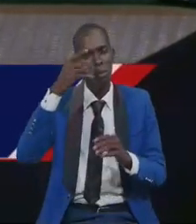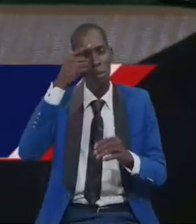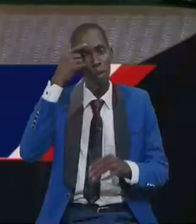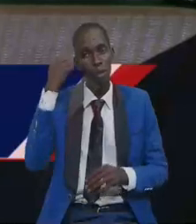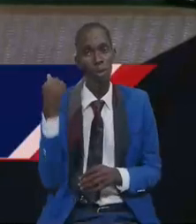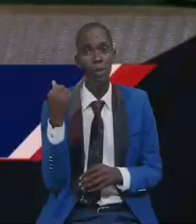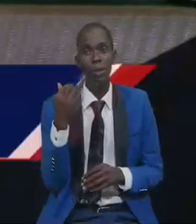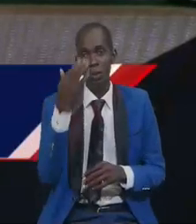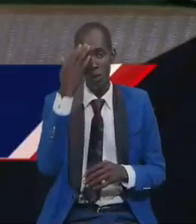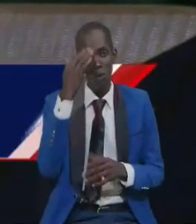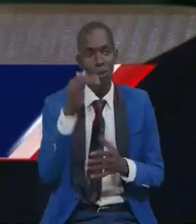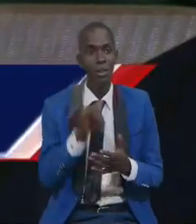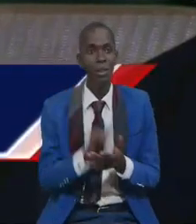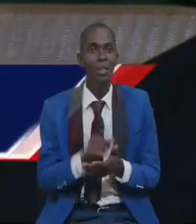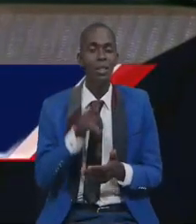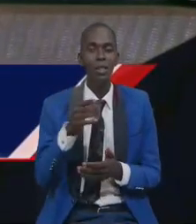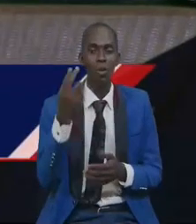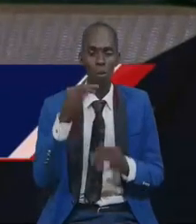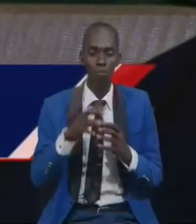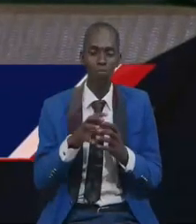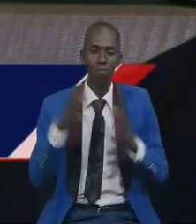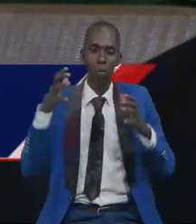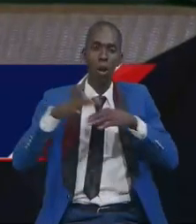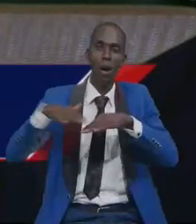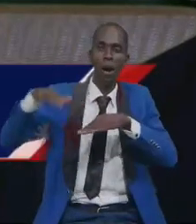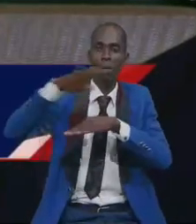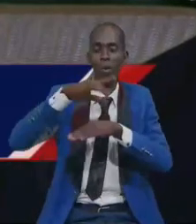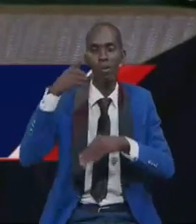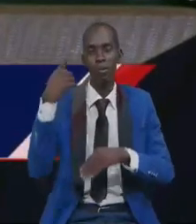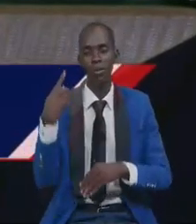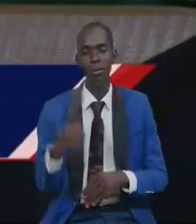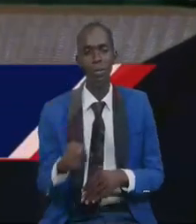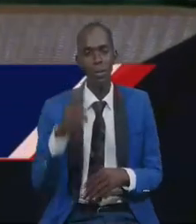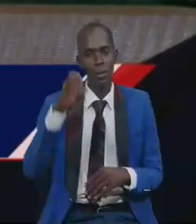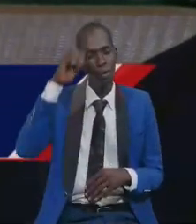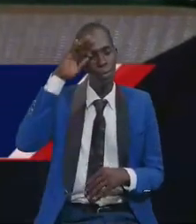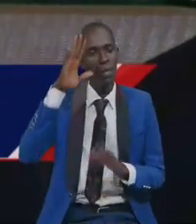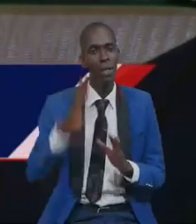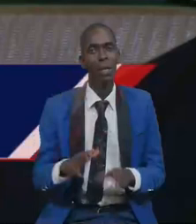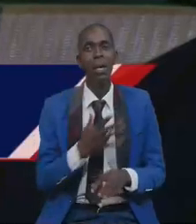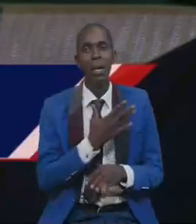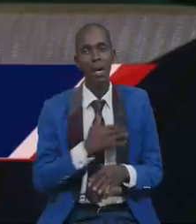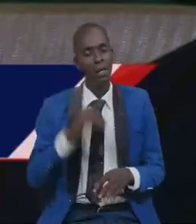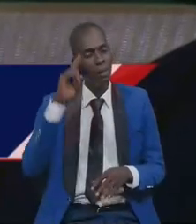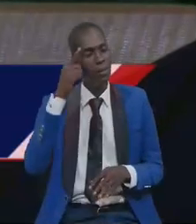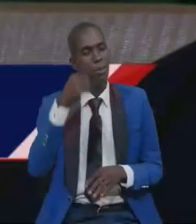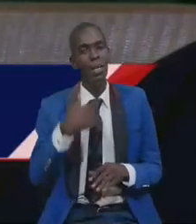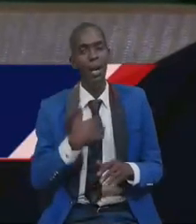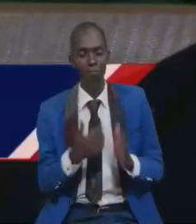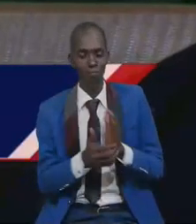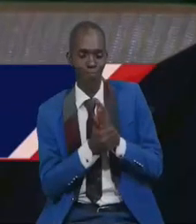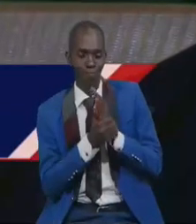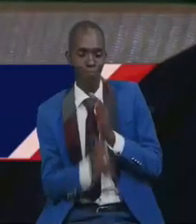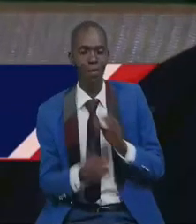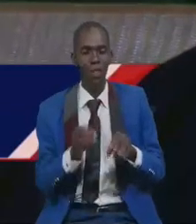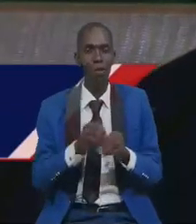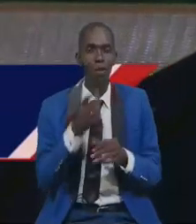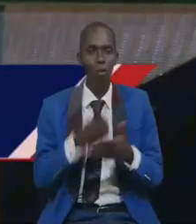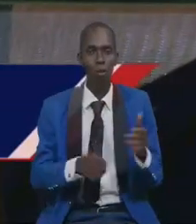sais, l'esprit des dieux saints. Il dit qu'il avait la maîtrise de ce qu'il faisait. Il avait la maîtrise